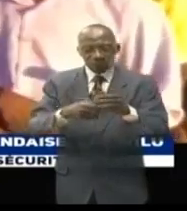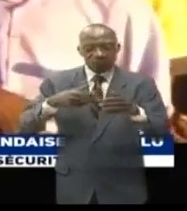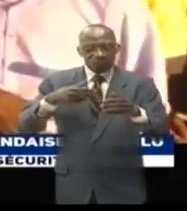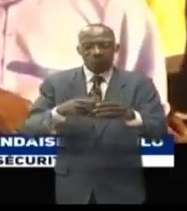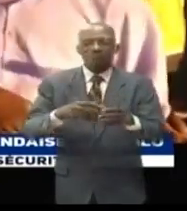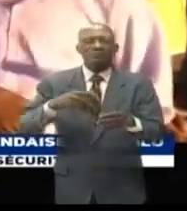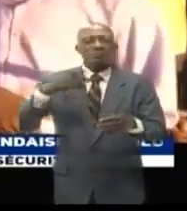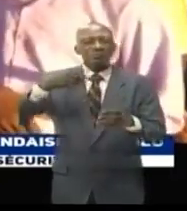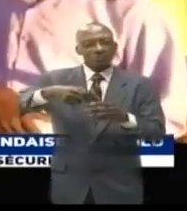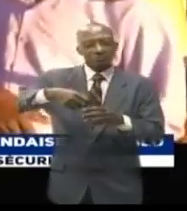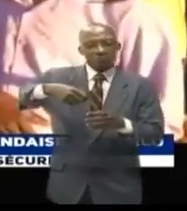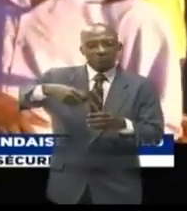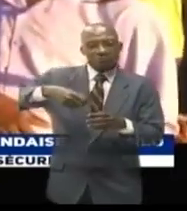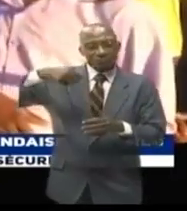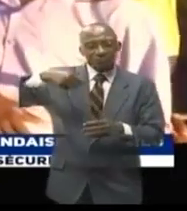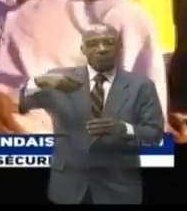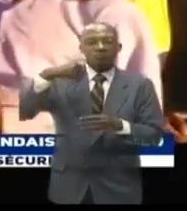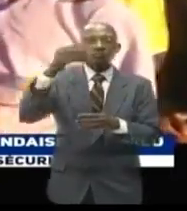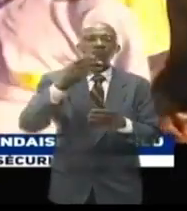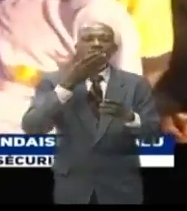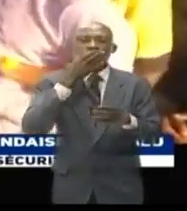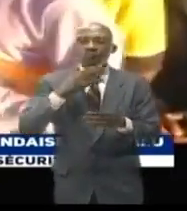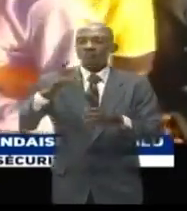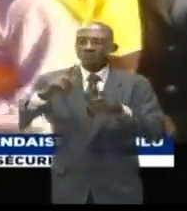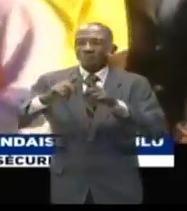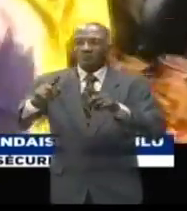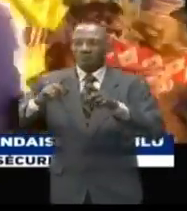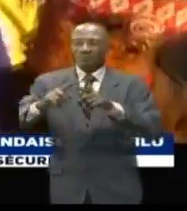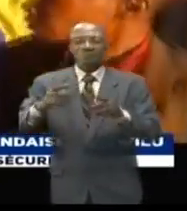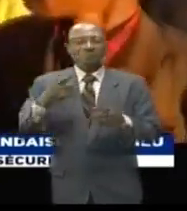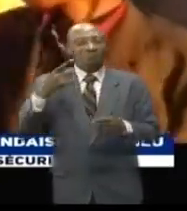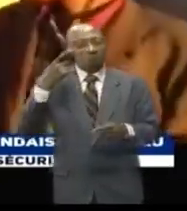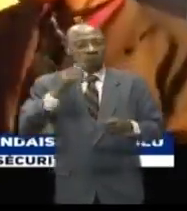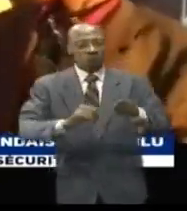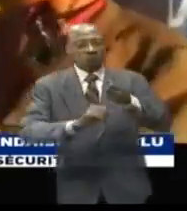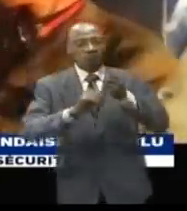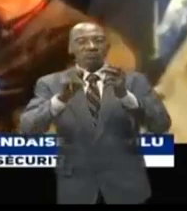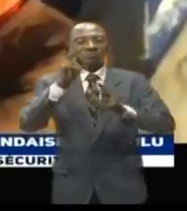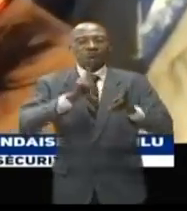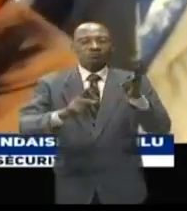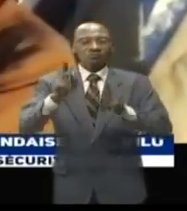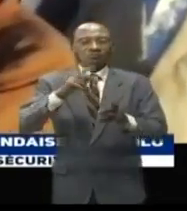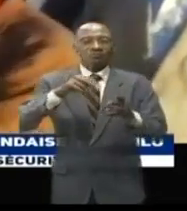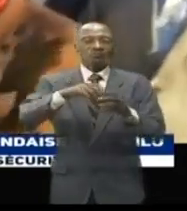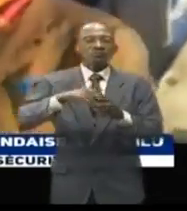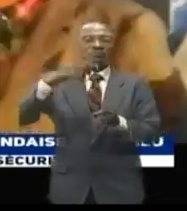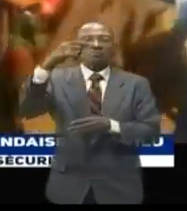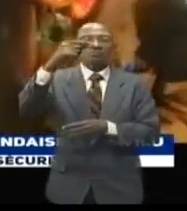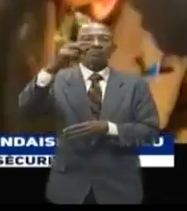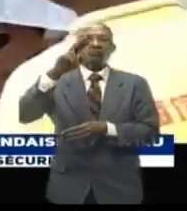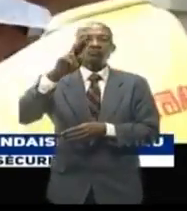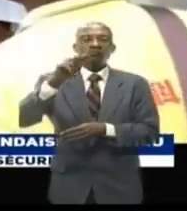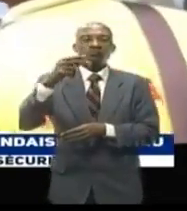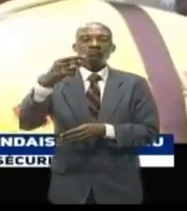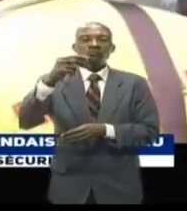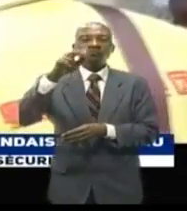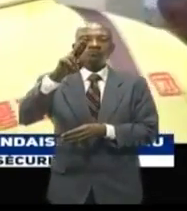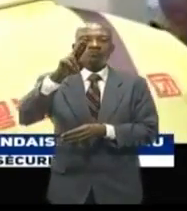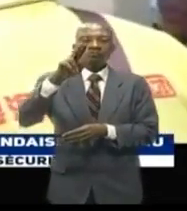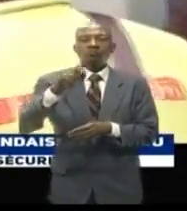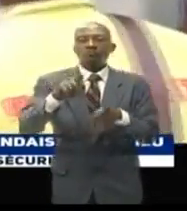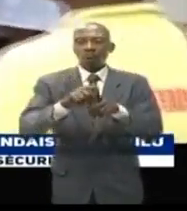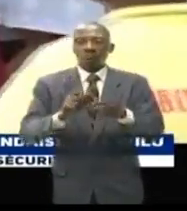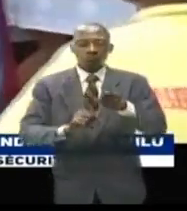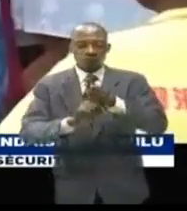gâteau là a trouvé l'occasion propice pour exhorter la population de goungou et l'invité à soutenir les chefs de l'État Félix en tant